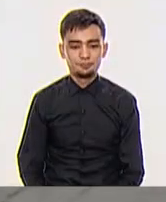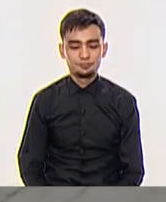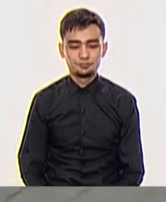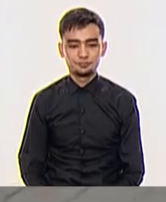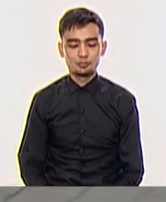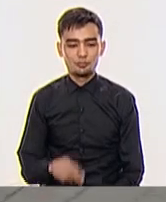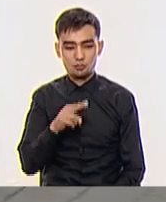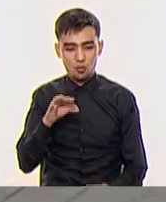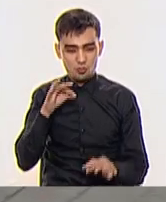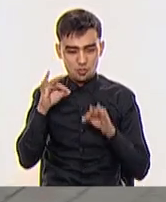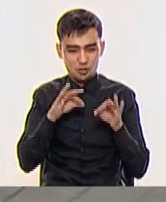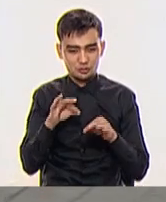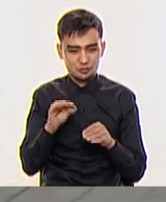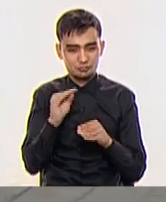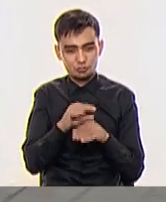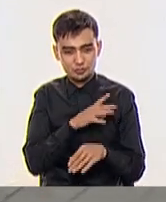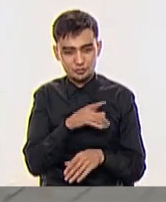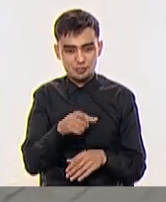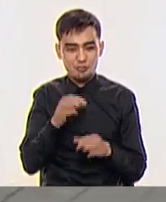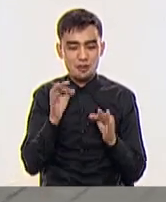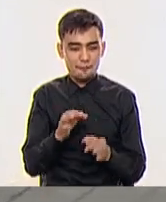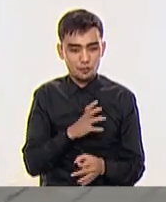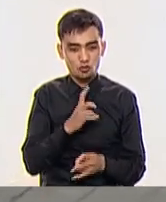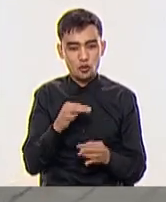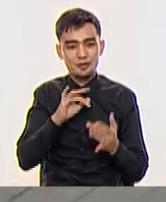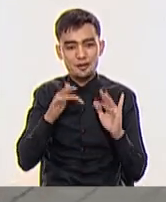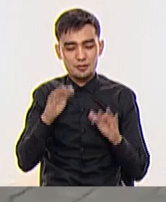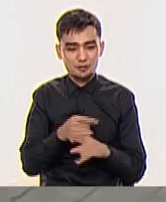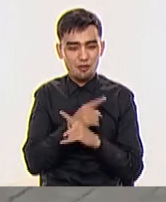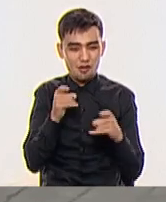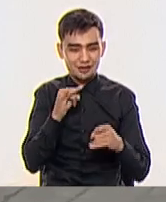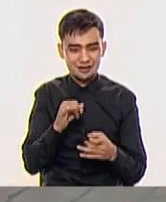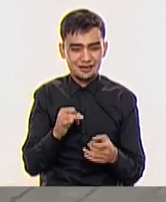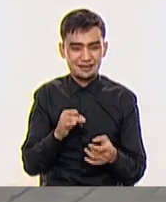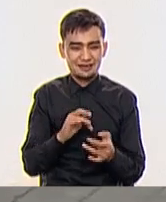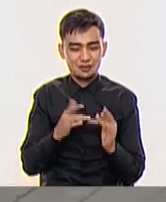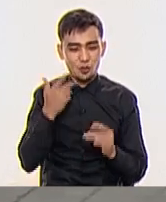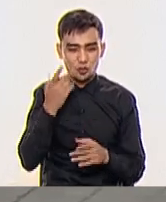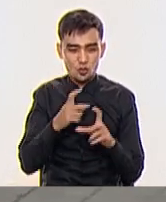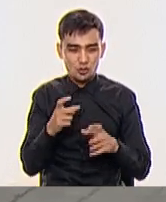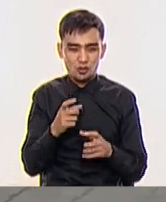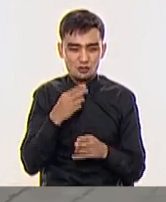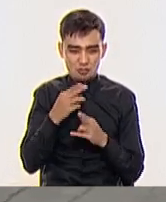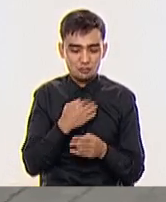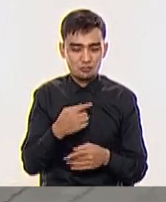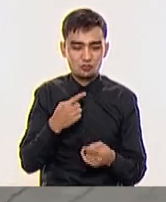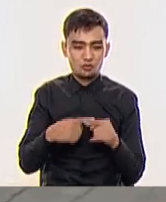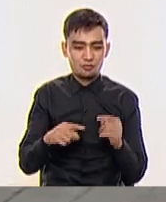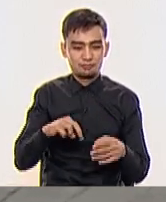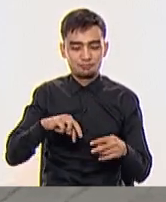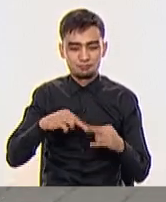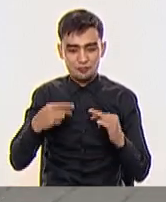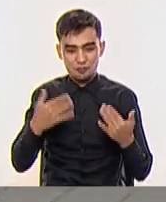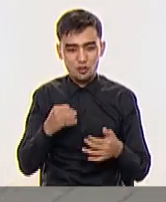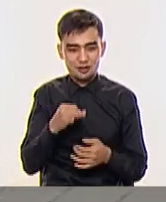Именно по проекту установлен. Ол жобаға сәйкес дұрыс қойылды, бірақ әлеуметтік желдегі оқырмандардың өтінішінен кейін шамдарды басқа нұсқаға ауыстырдық. Одан осы